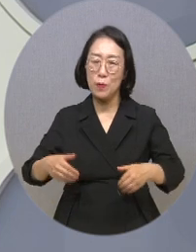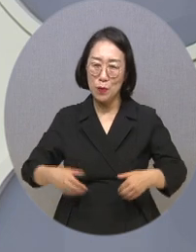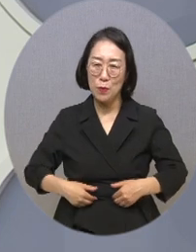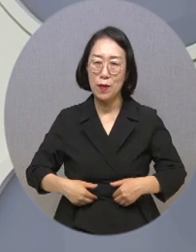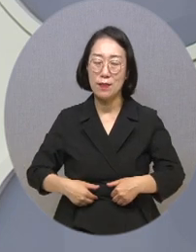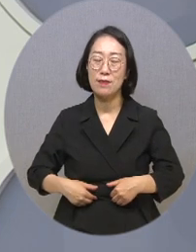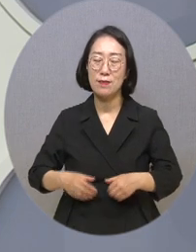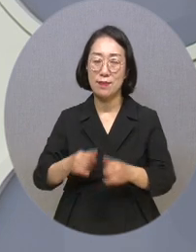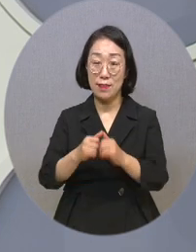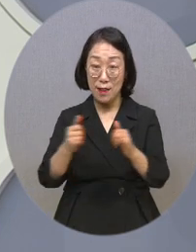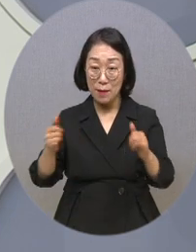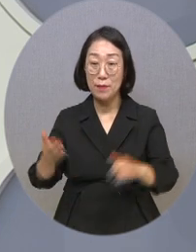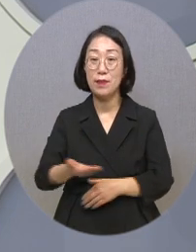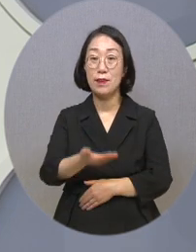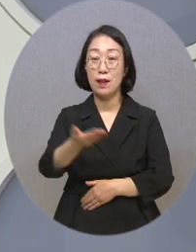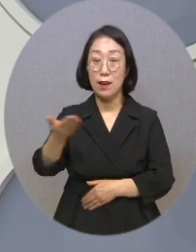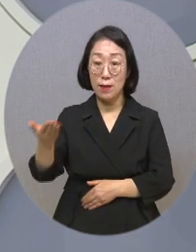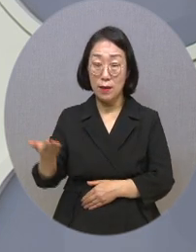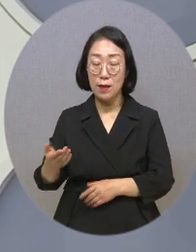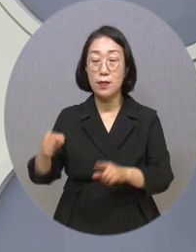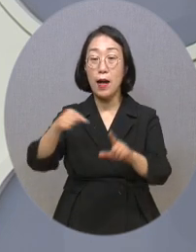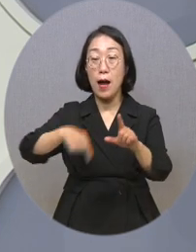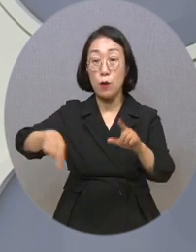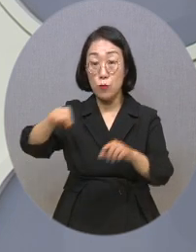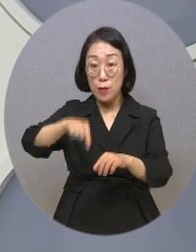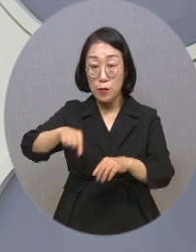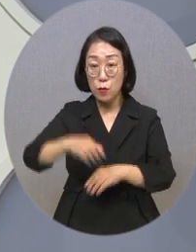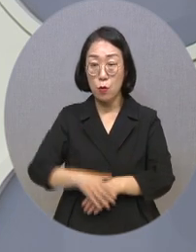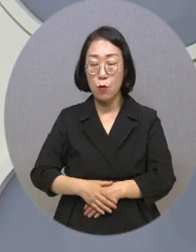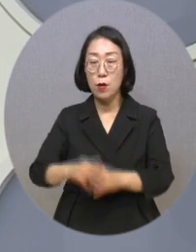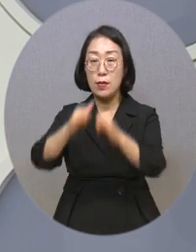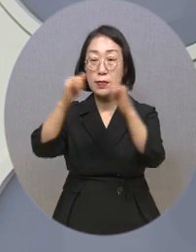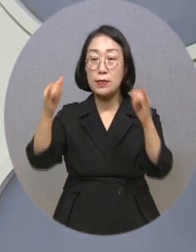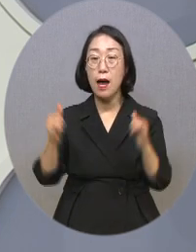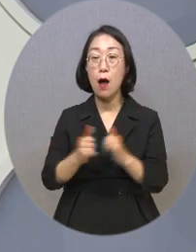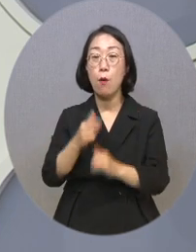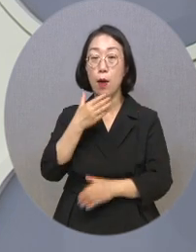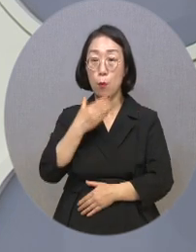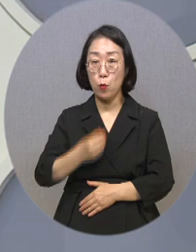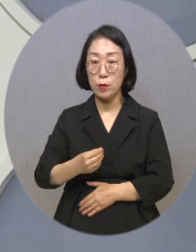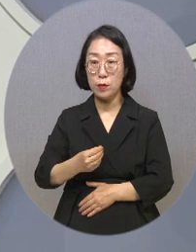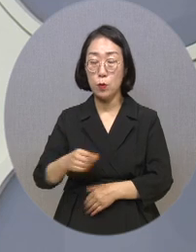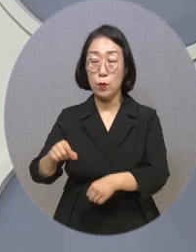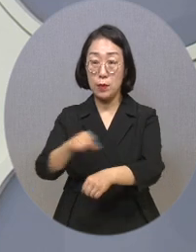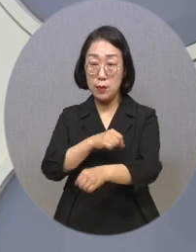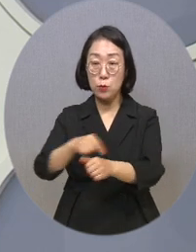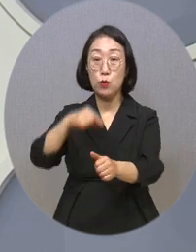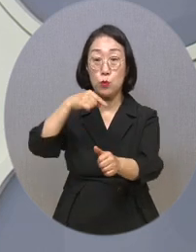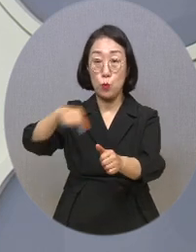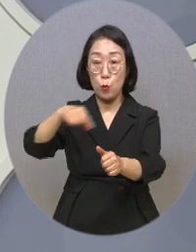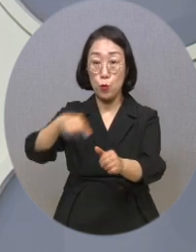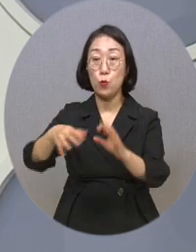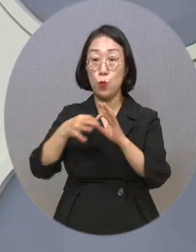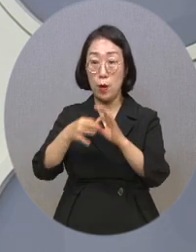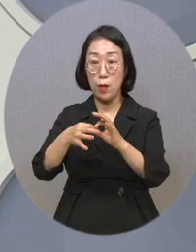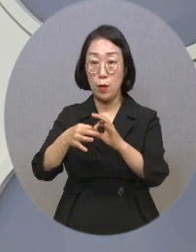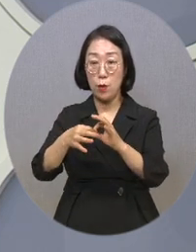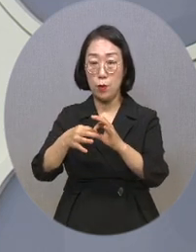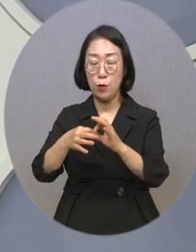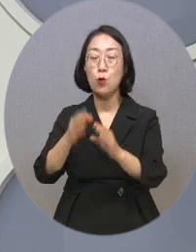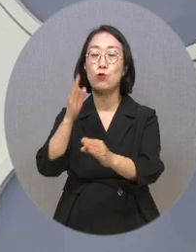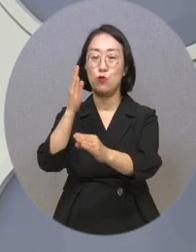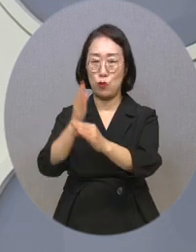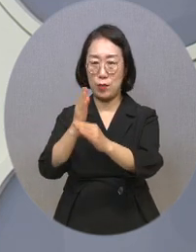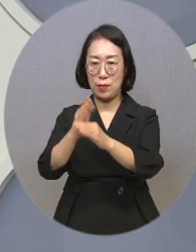많잖아요. 근데 그 중에서 그 사회복지 그리고 특수교육 이쪽에 위주로